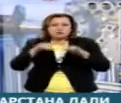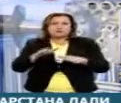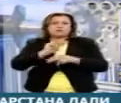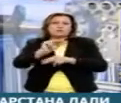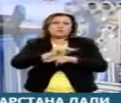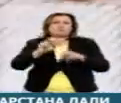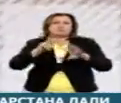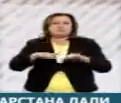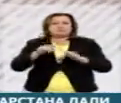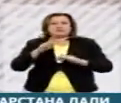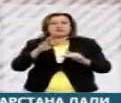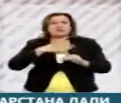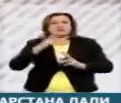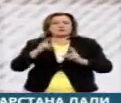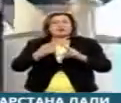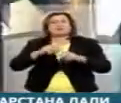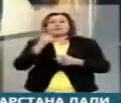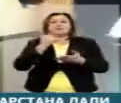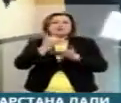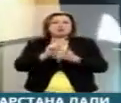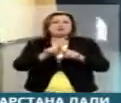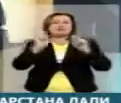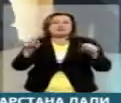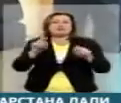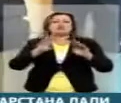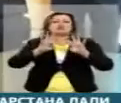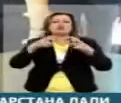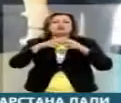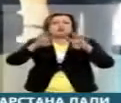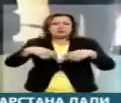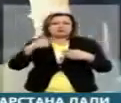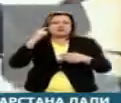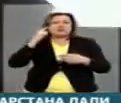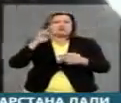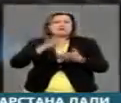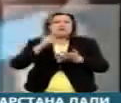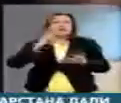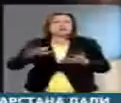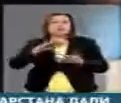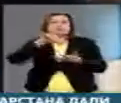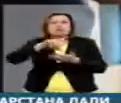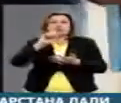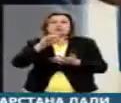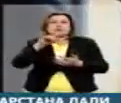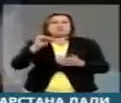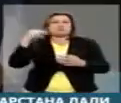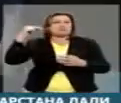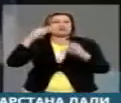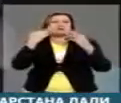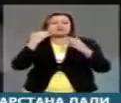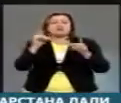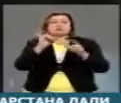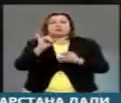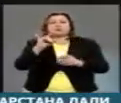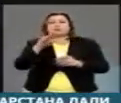для наших заводов. А это первый шаг к созданию шинного кластера в Центральной Азии. В присутствии Аскара Мамина и президента